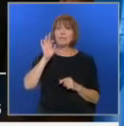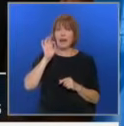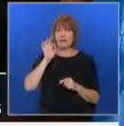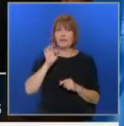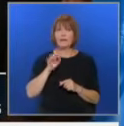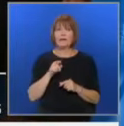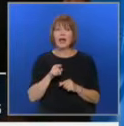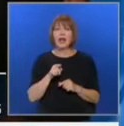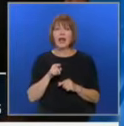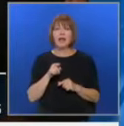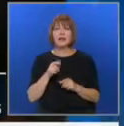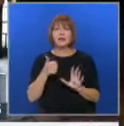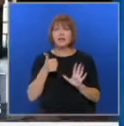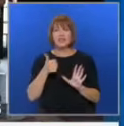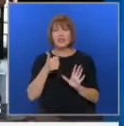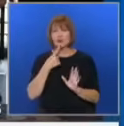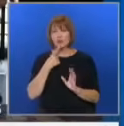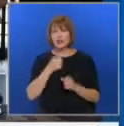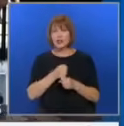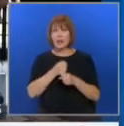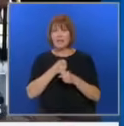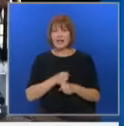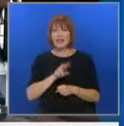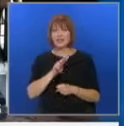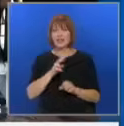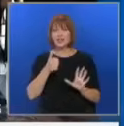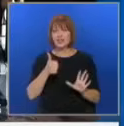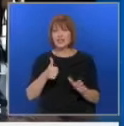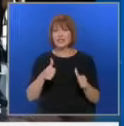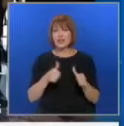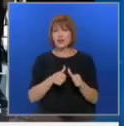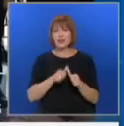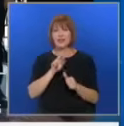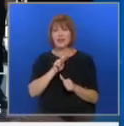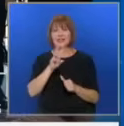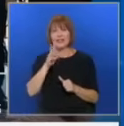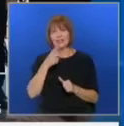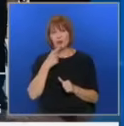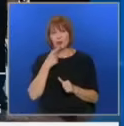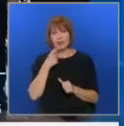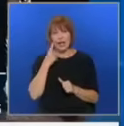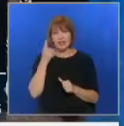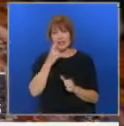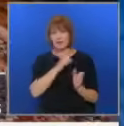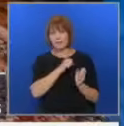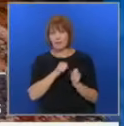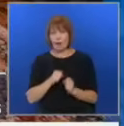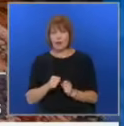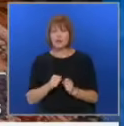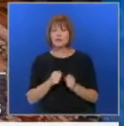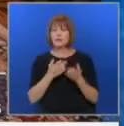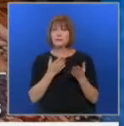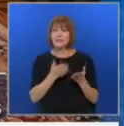управление емисионно на БНБ с 6-годишен мандат на 26 юли 2023 година. Ден по-късно на церемония в